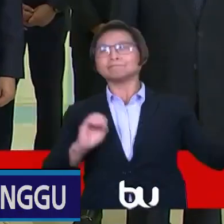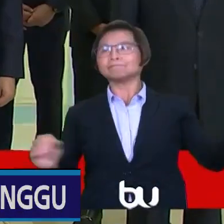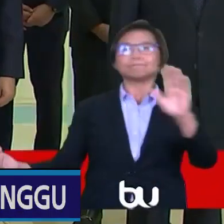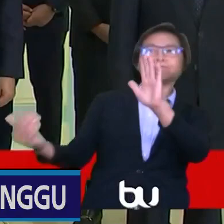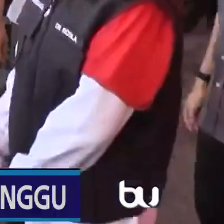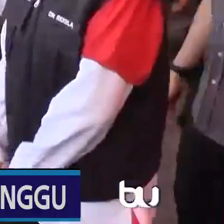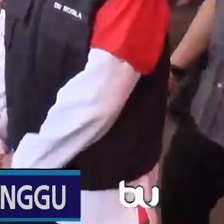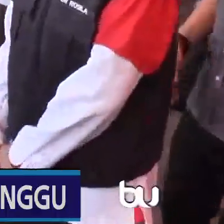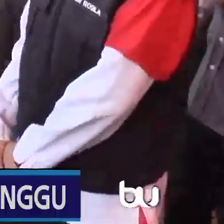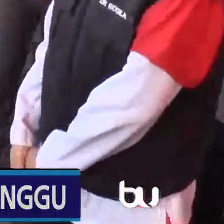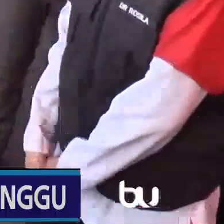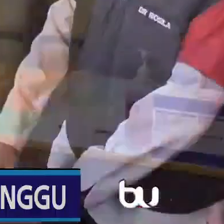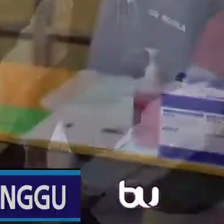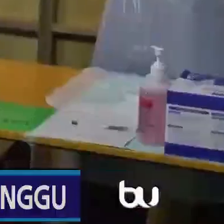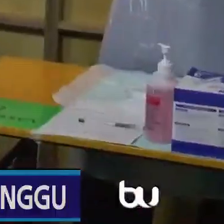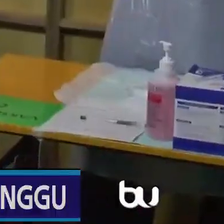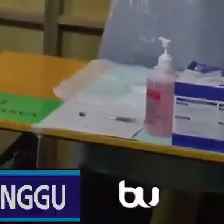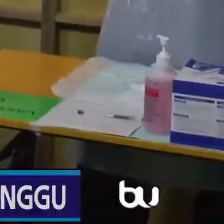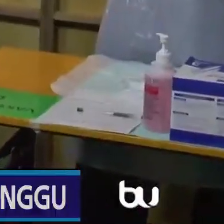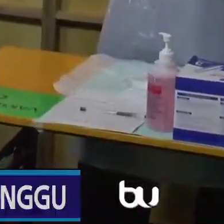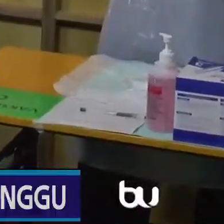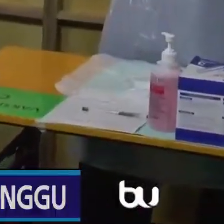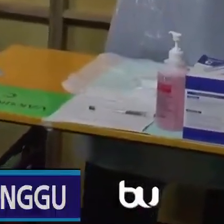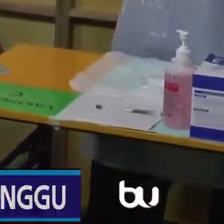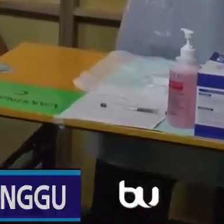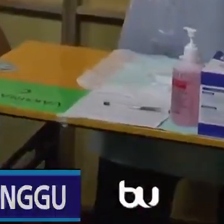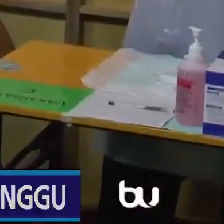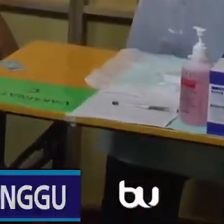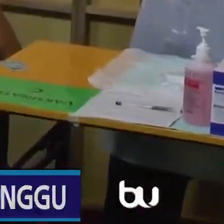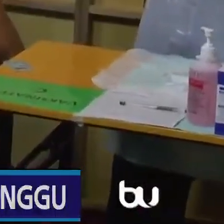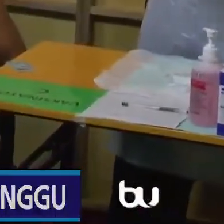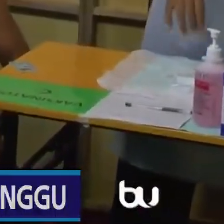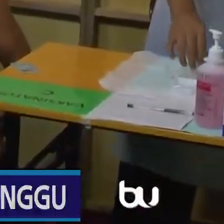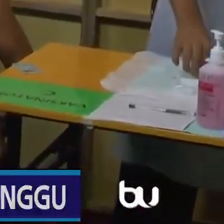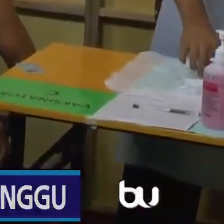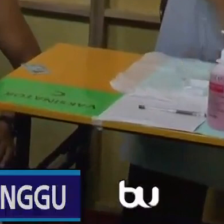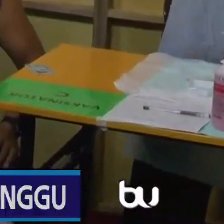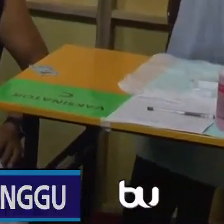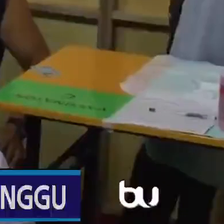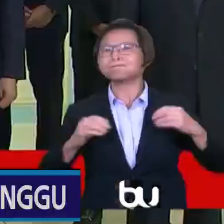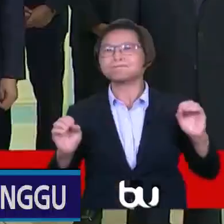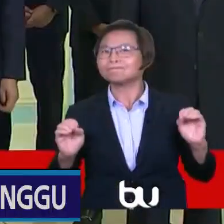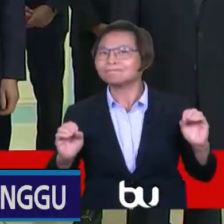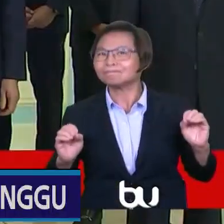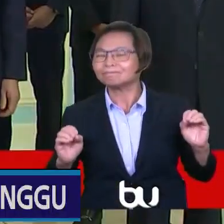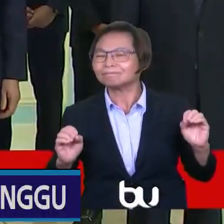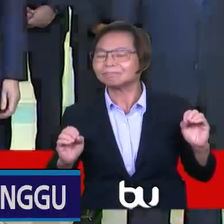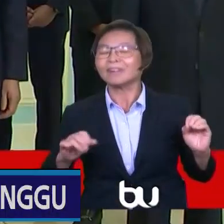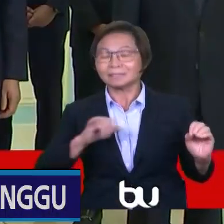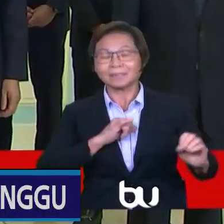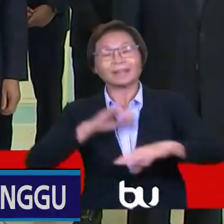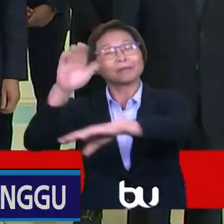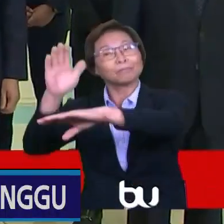halangan. Berikut pula seruan Perdana Menteri kepada petugas Barisan Hadapan yang sedang bertungkus lumus ketika ini. Saya